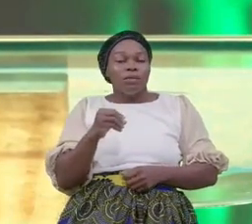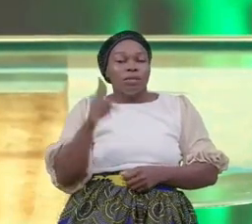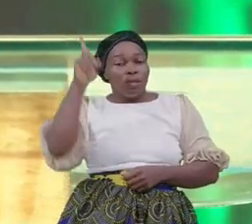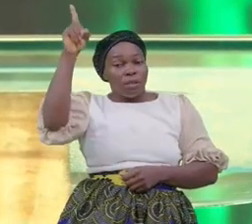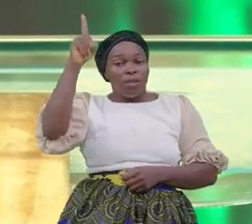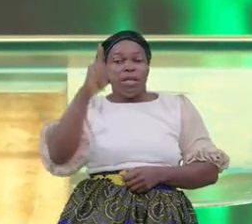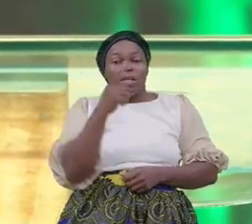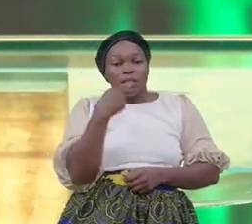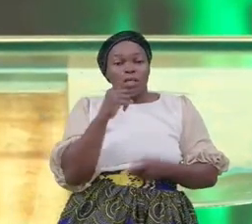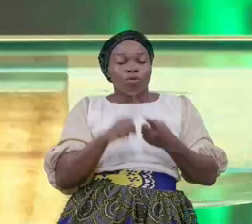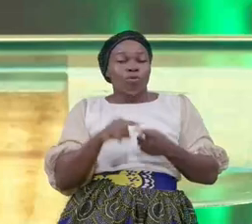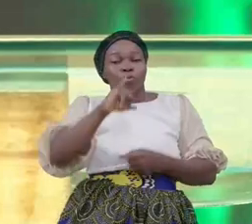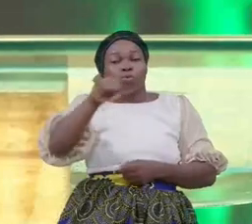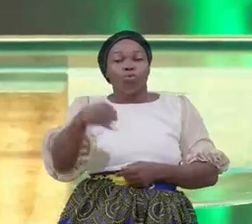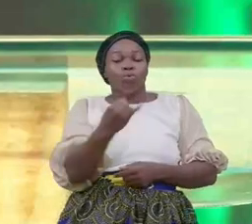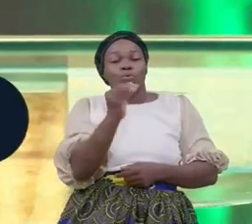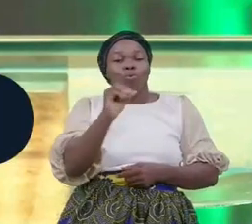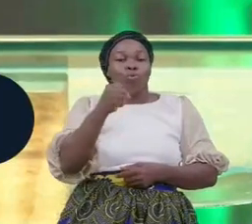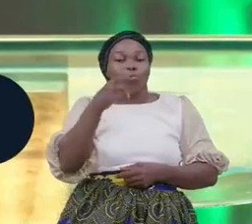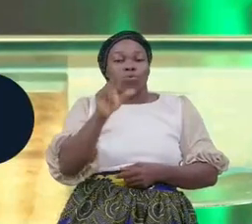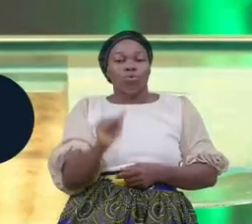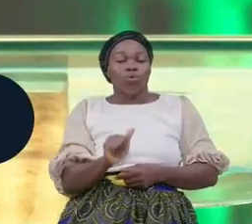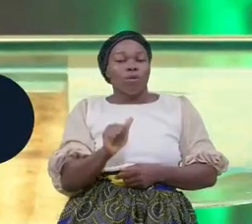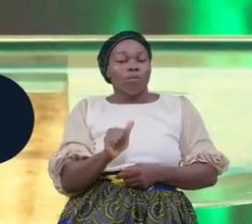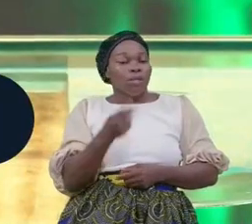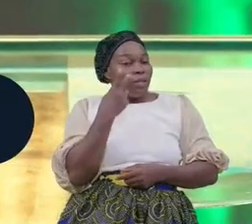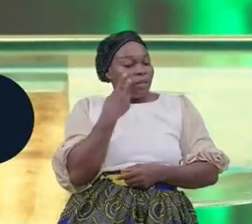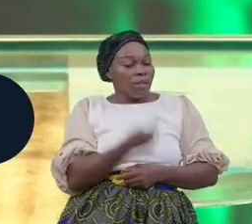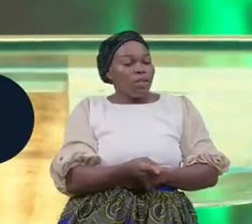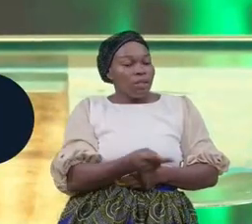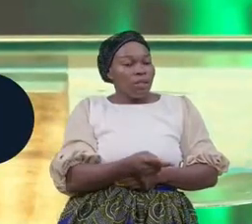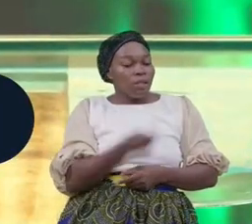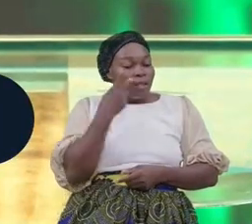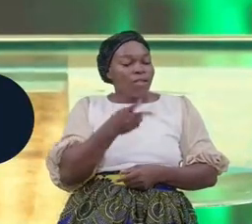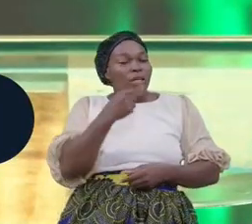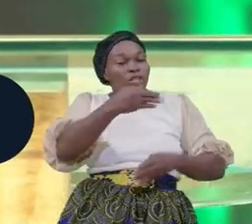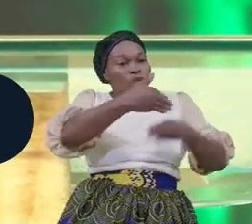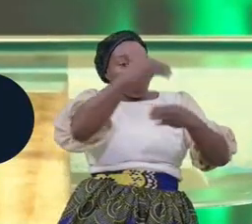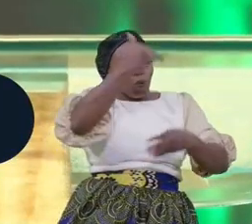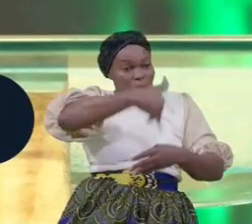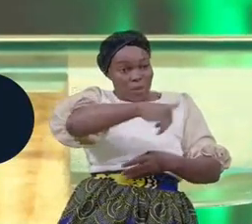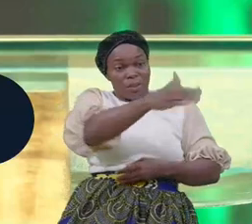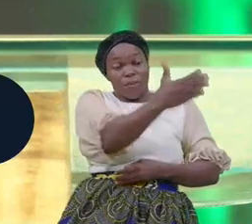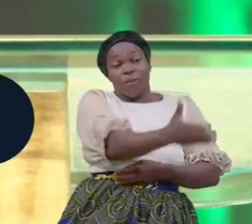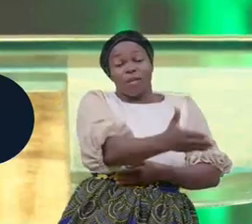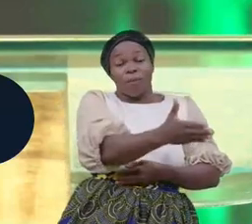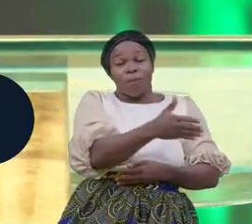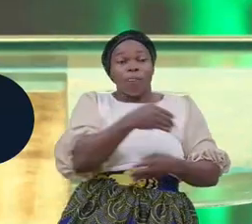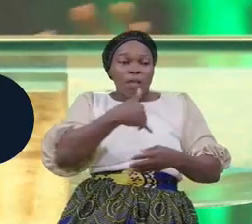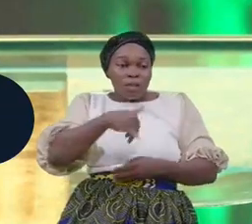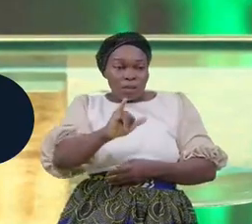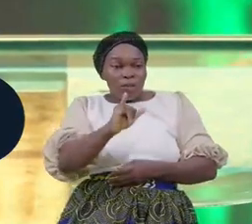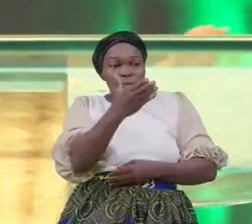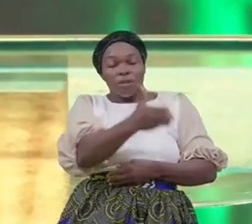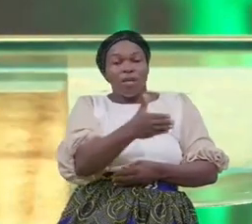vois. » Qu'est-ce qu'il regarde? Il pouvait voir les murailles toujours debout. Et le Seigneur a dit, « Mais vois. » Il pouvait voir